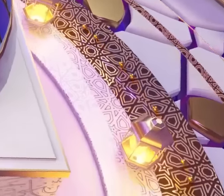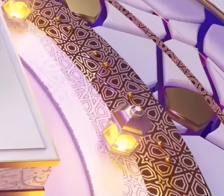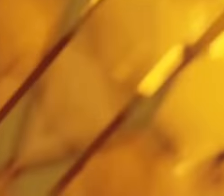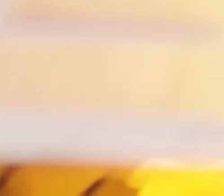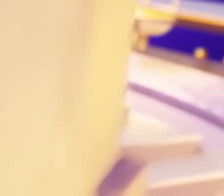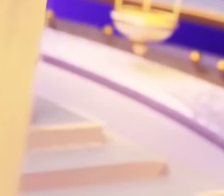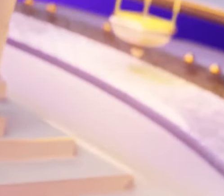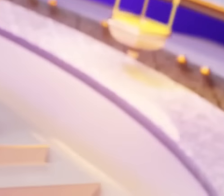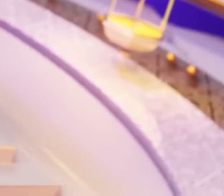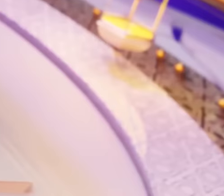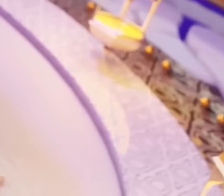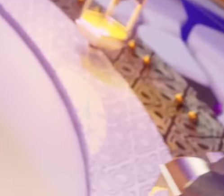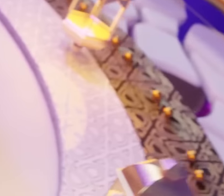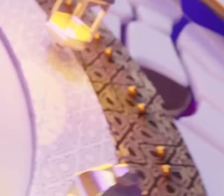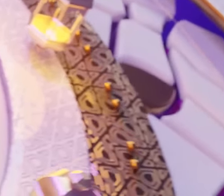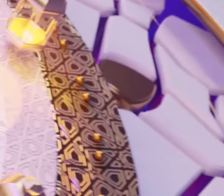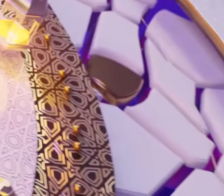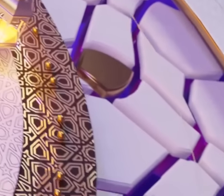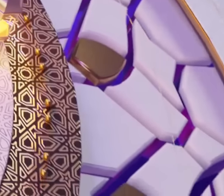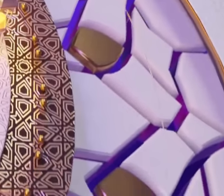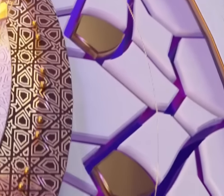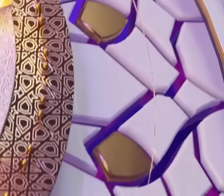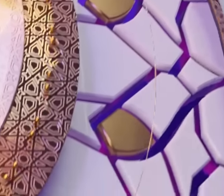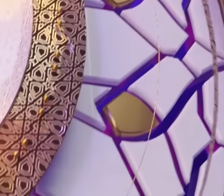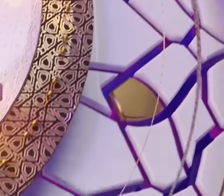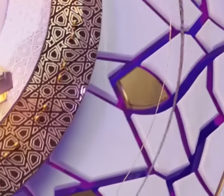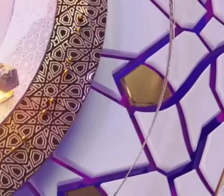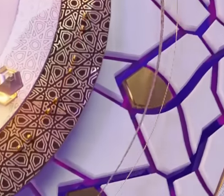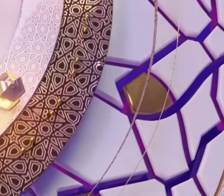ya robbal alamin